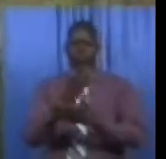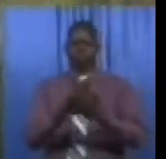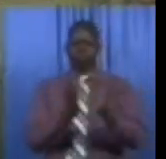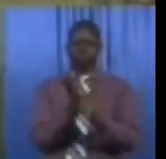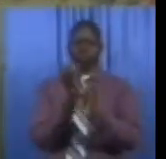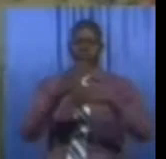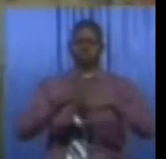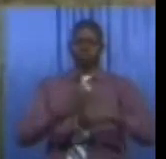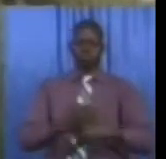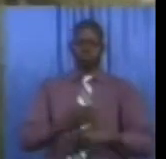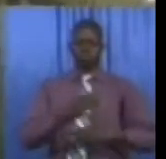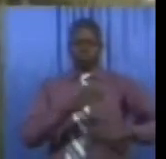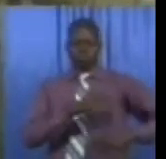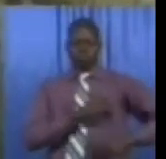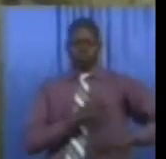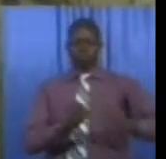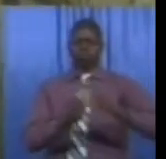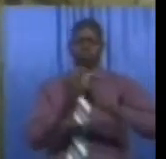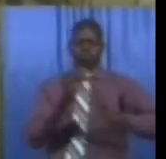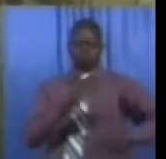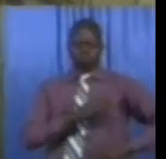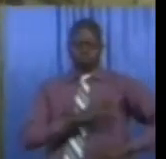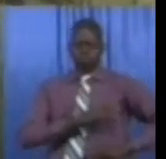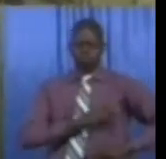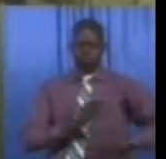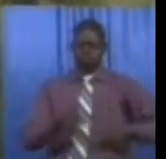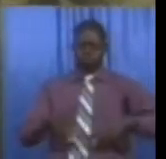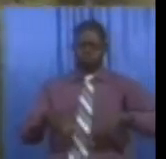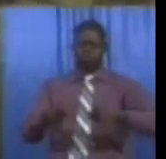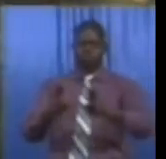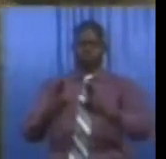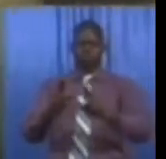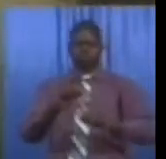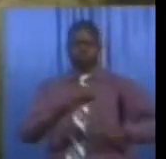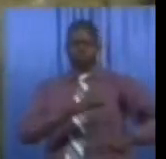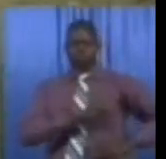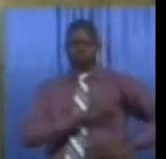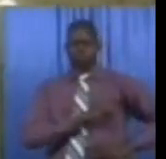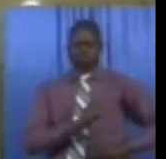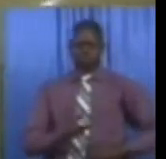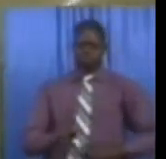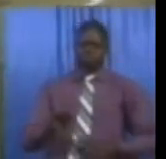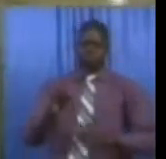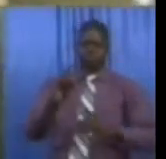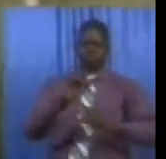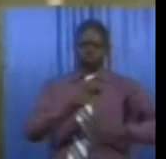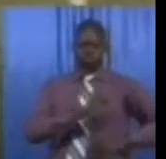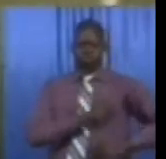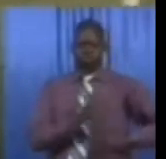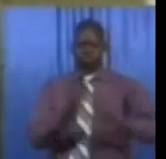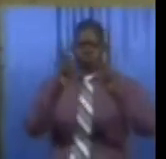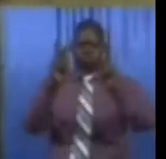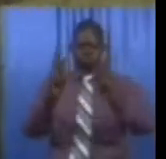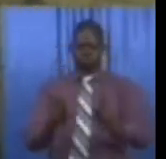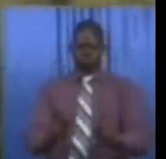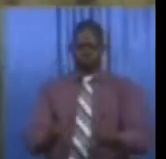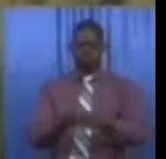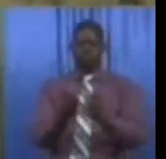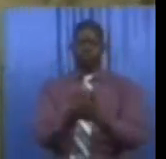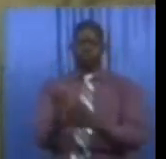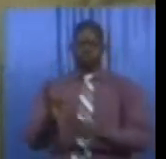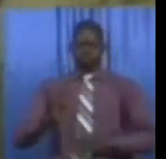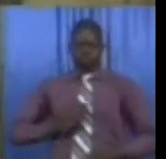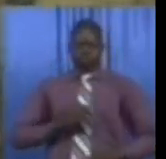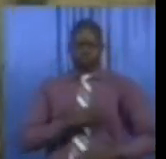Composées d'officiers, de militaires de rang, de gendarmes, d'aviateurs, de sapeurs et de personnel civil, les membres de